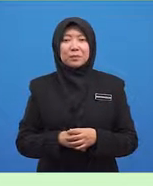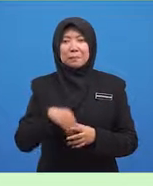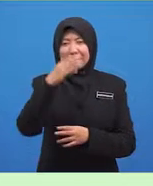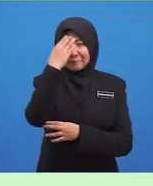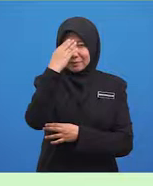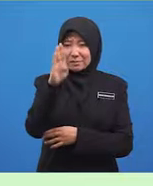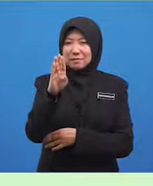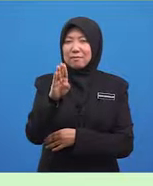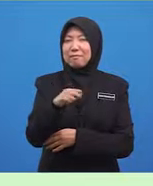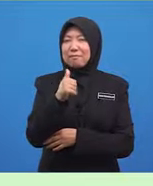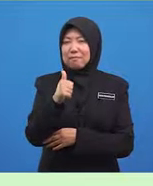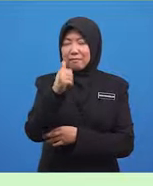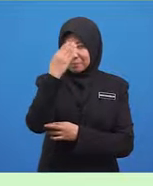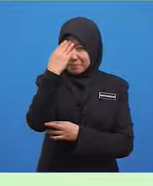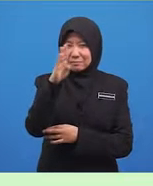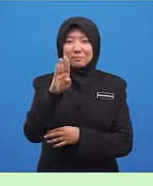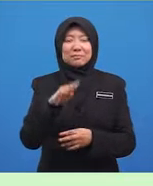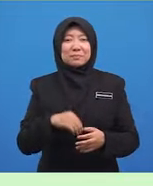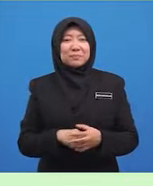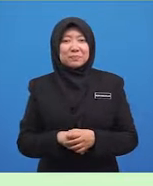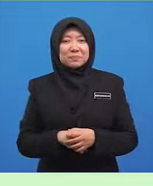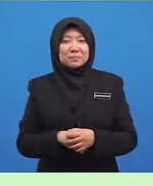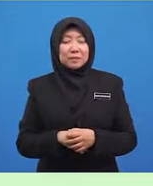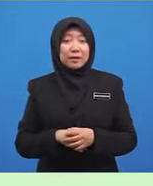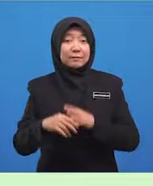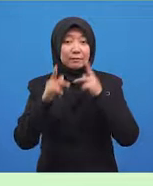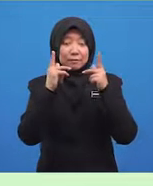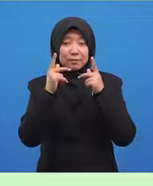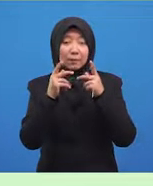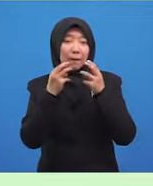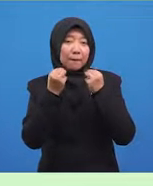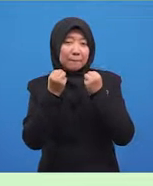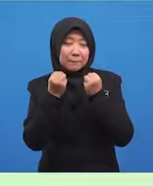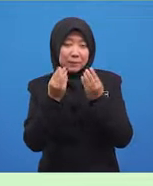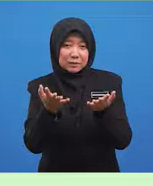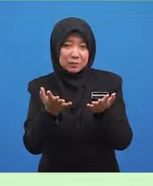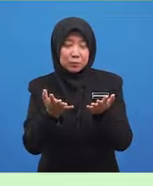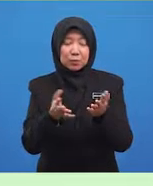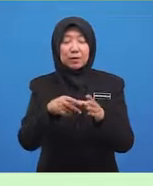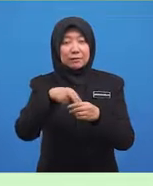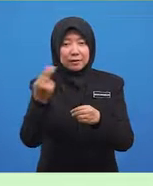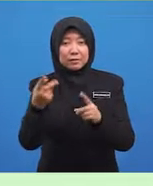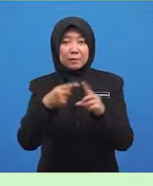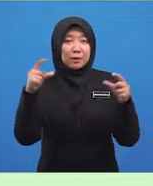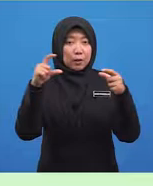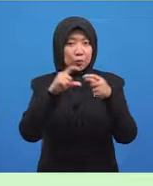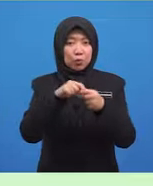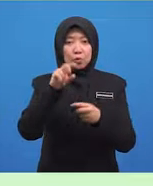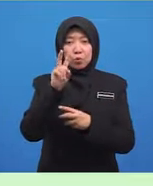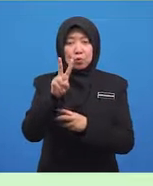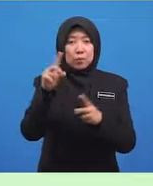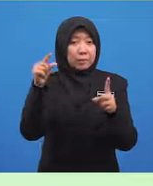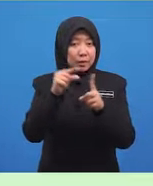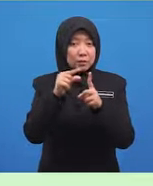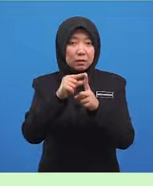Bijak. Kamu semua memang bijak. Kata majmuk yang terhasil daripada gabungan dua